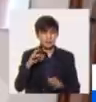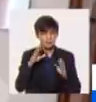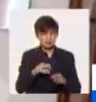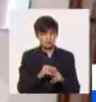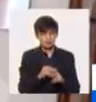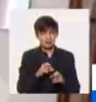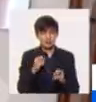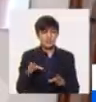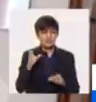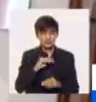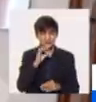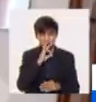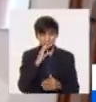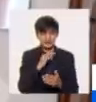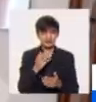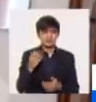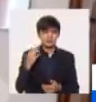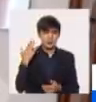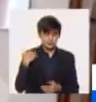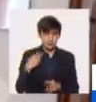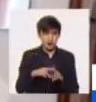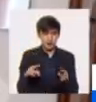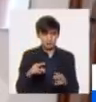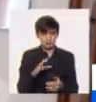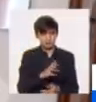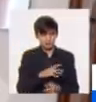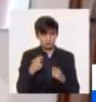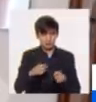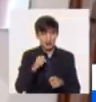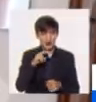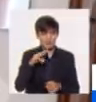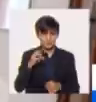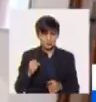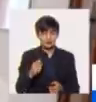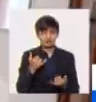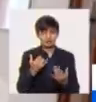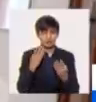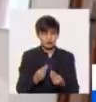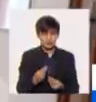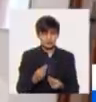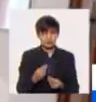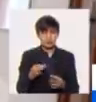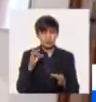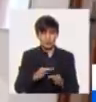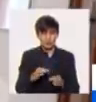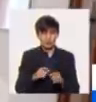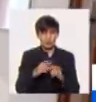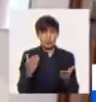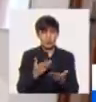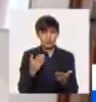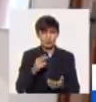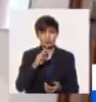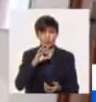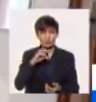Данные препараты все и ранее были рецептурными, и на сегодняшний день широкого такого легкого